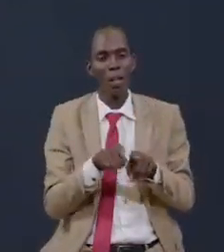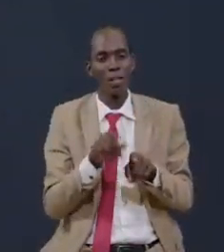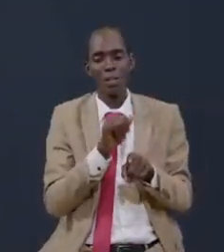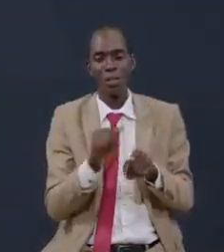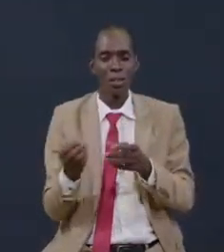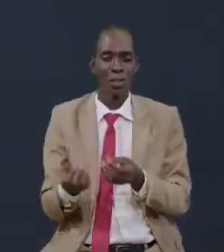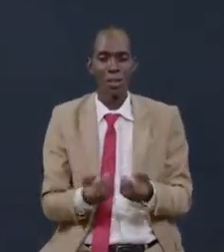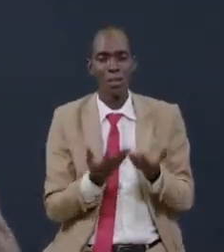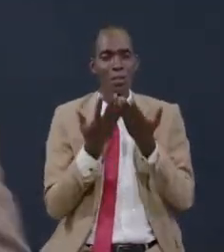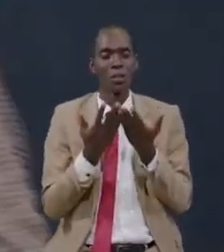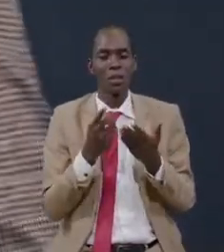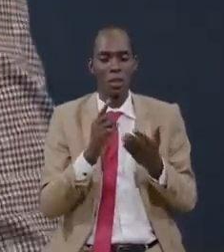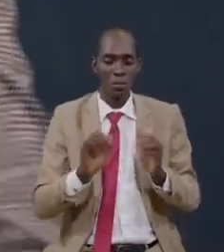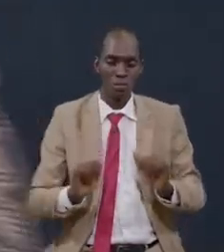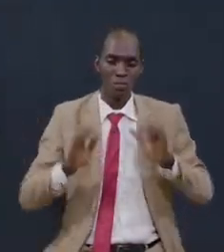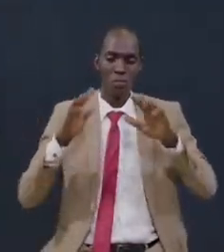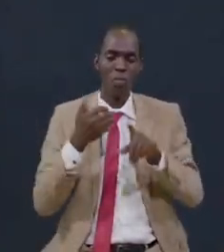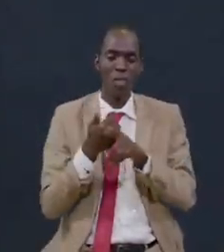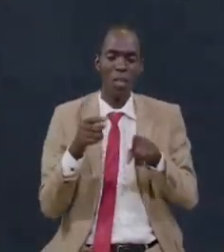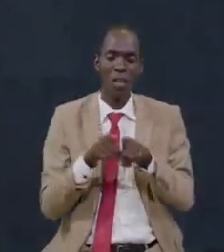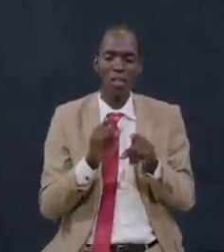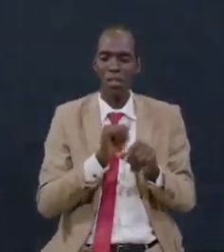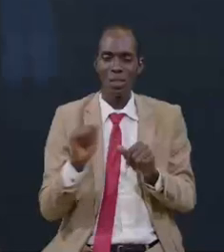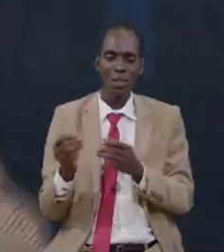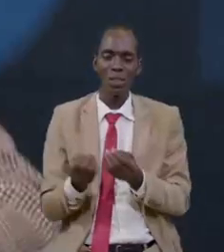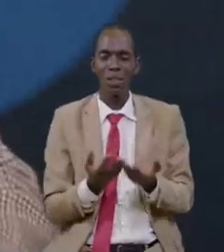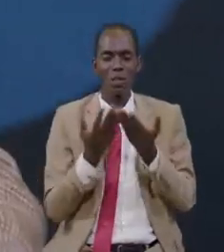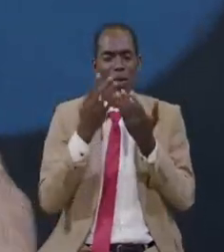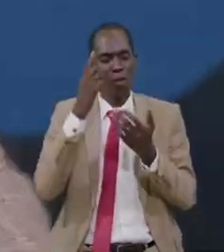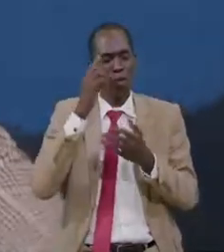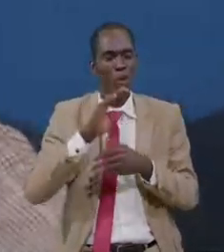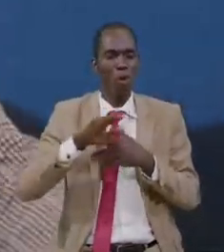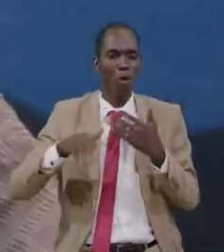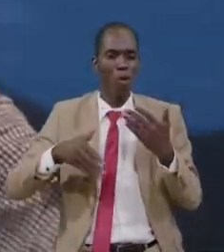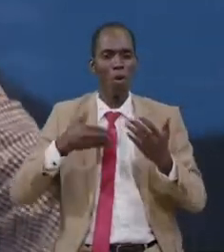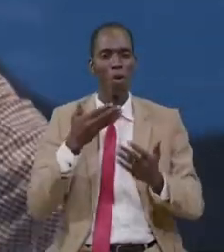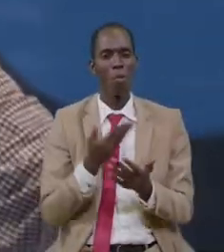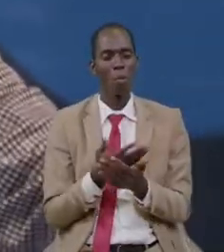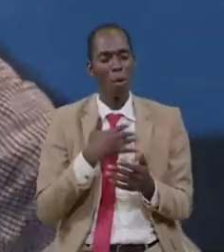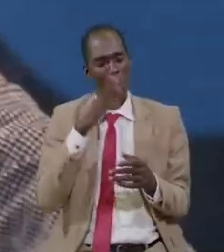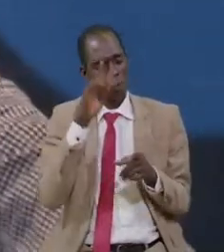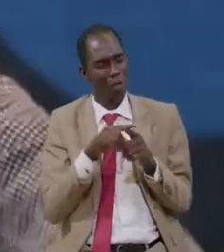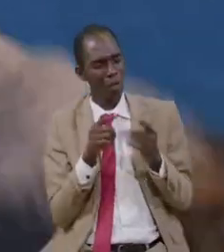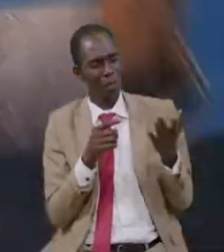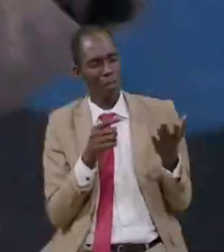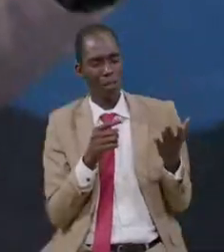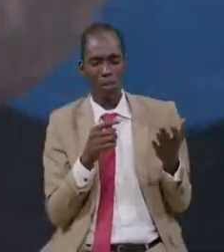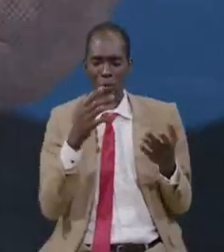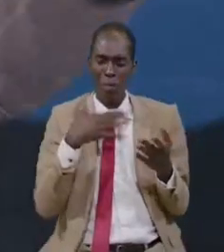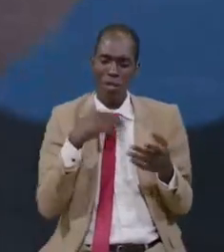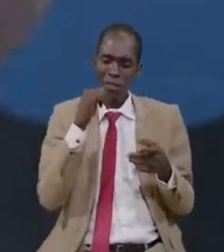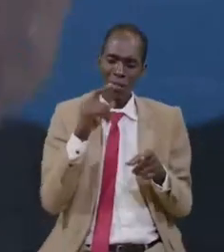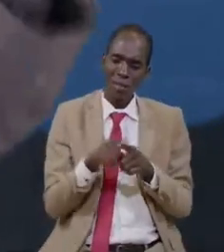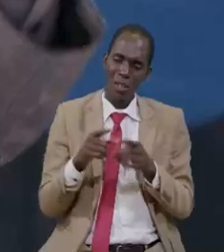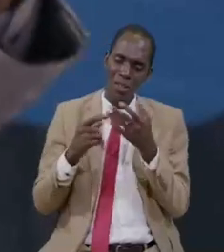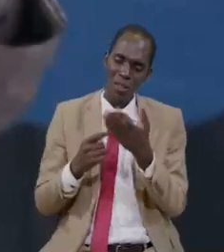Qui s'est donné lui-même pour tous, mon frère là-bas. La sœur là-bas pour